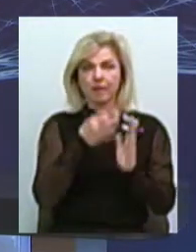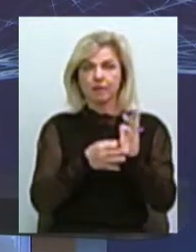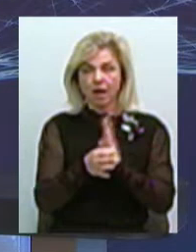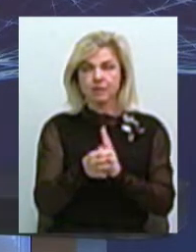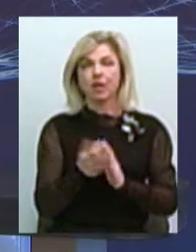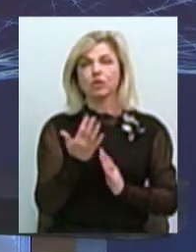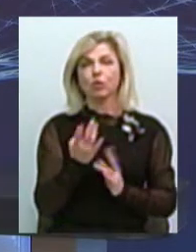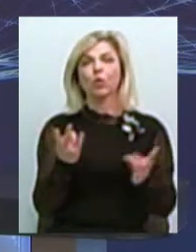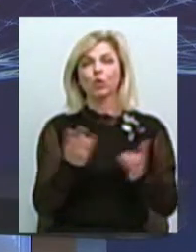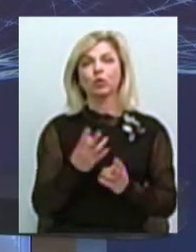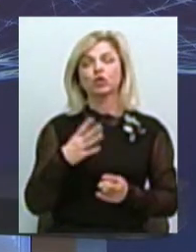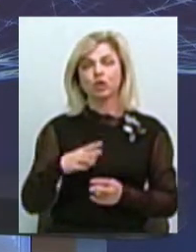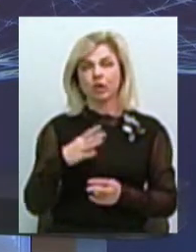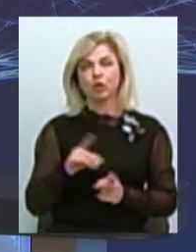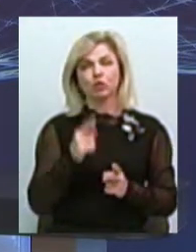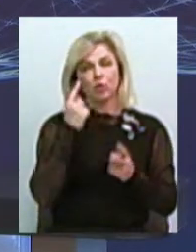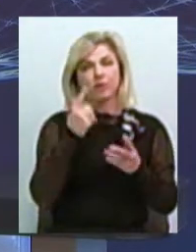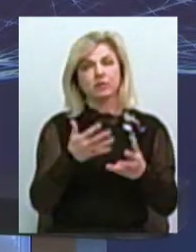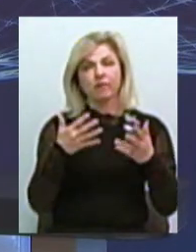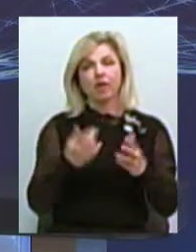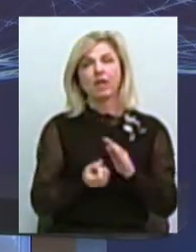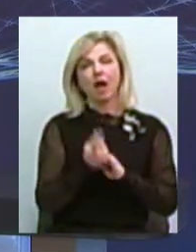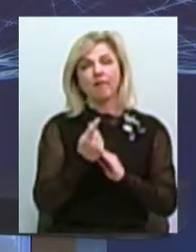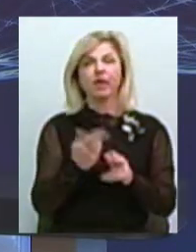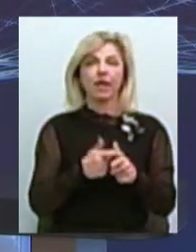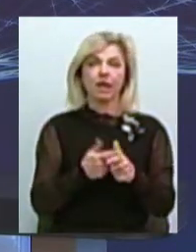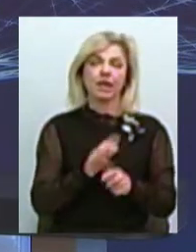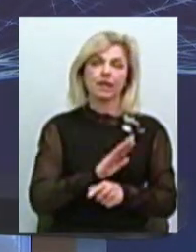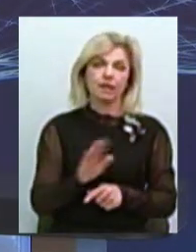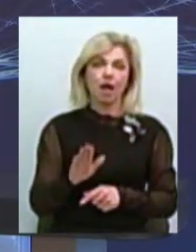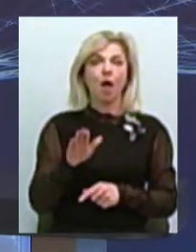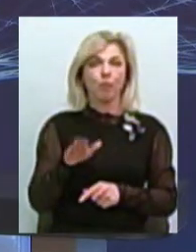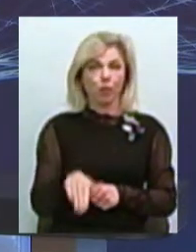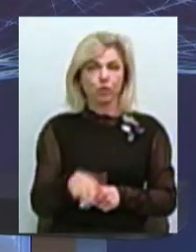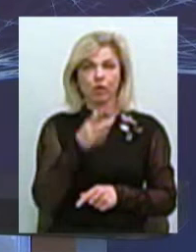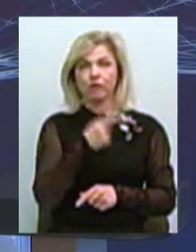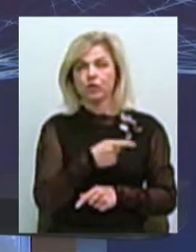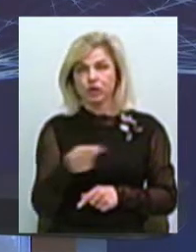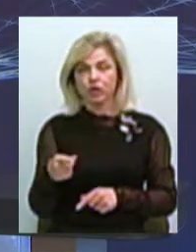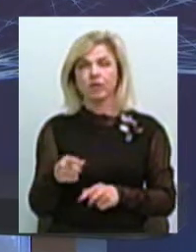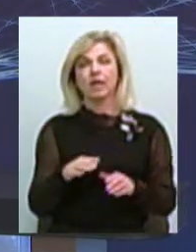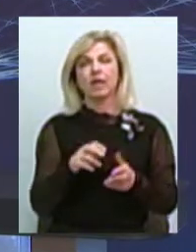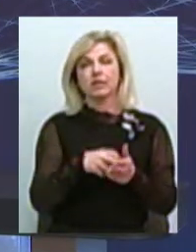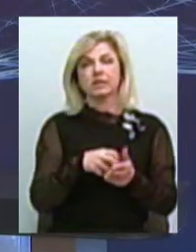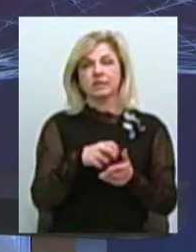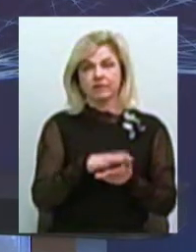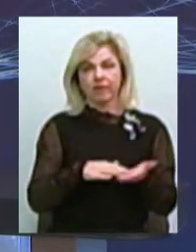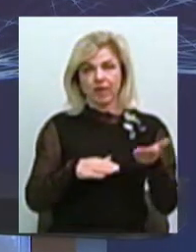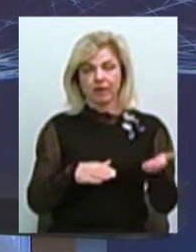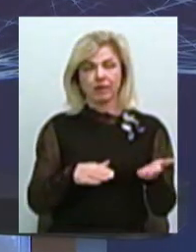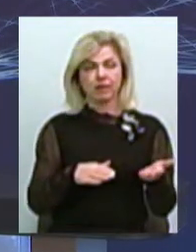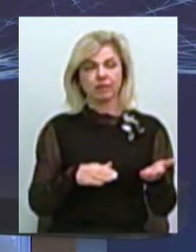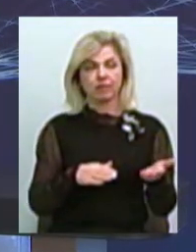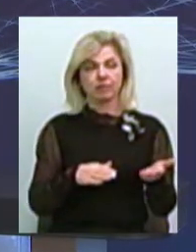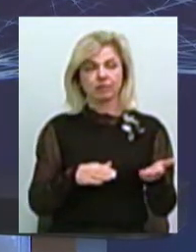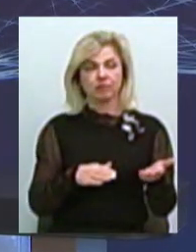скільки потрібно прочекати, щоб з'ясувати, чи з'явиться той власник, чи ні. І потім, протягом цього, це звернення від людини, як казала вже